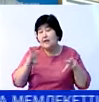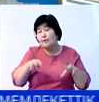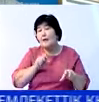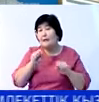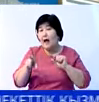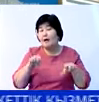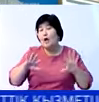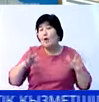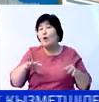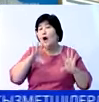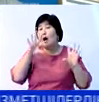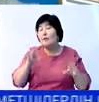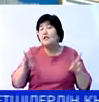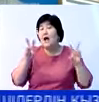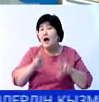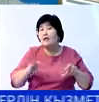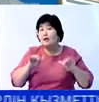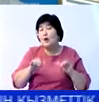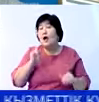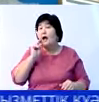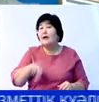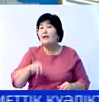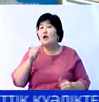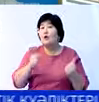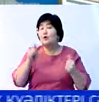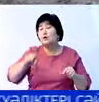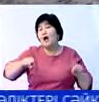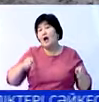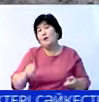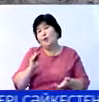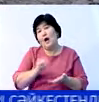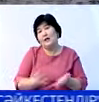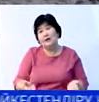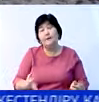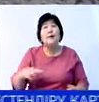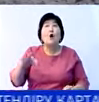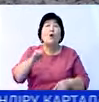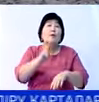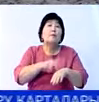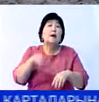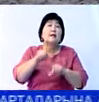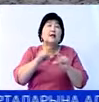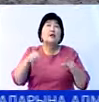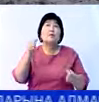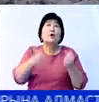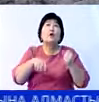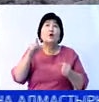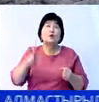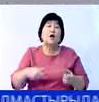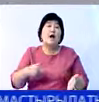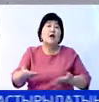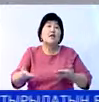тағайындалды. Оқиғаның мән-жайы анықталуда. Кінәлі жүргізуші қамауға алынды. Облыстық полиция департаменті жүргізушілер мен